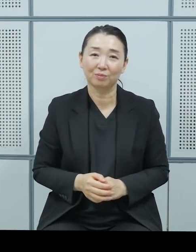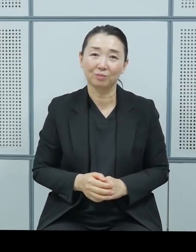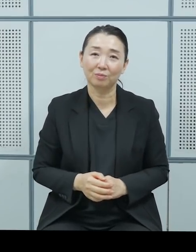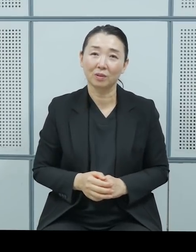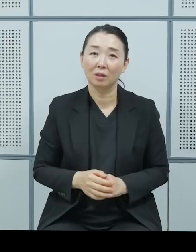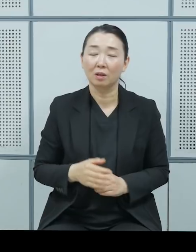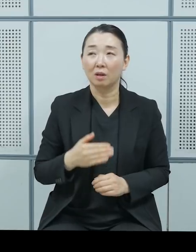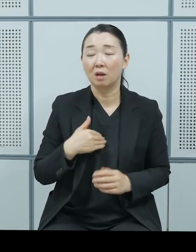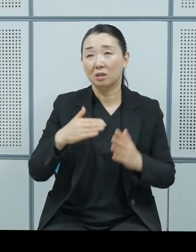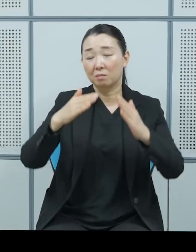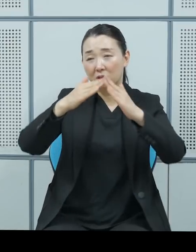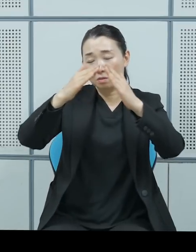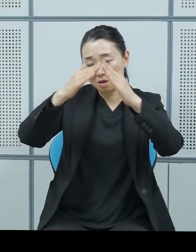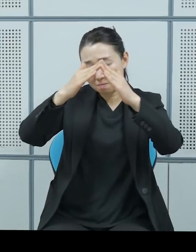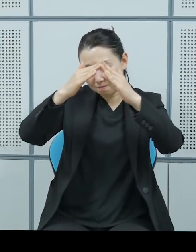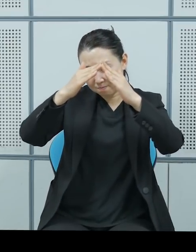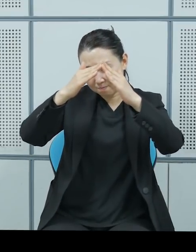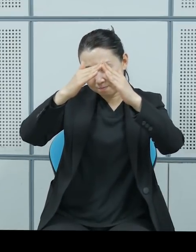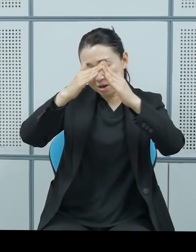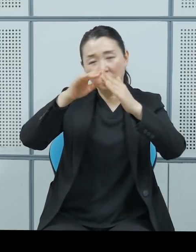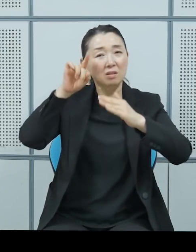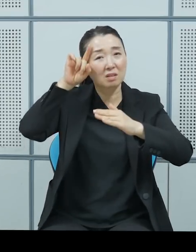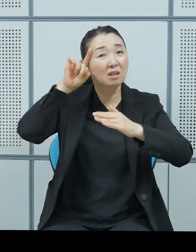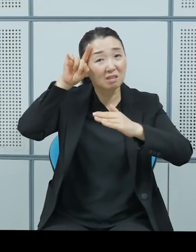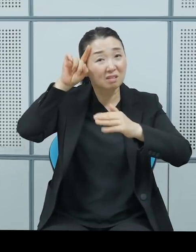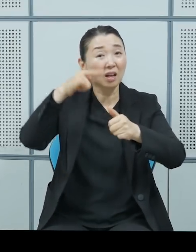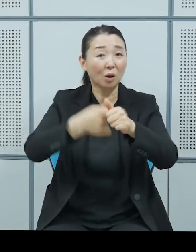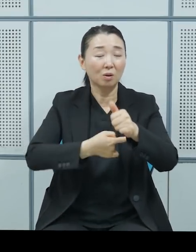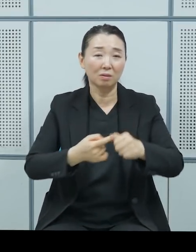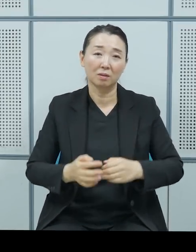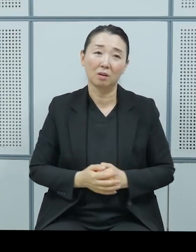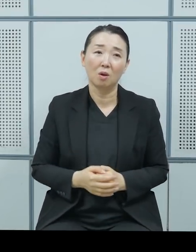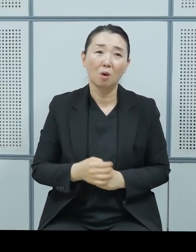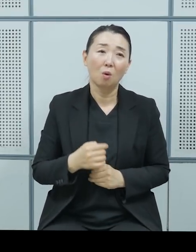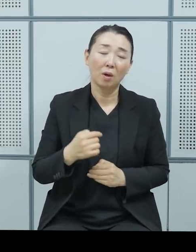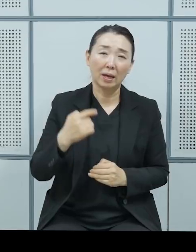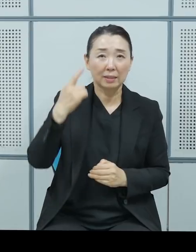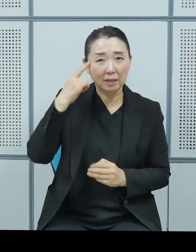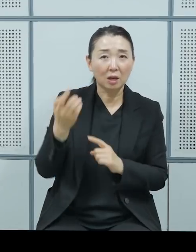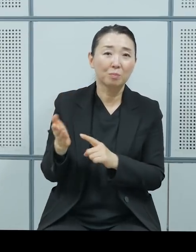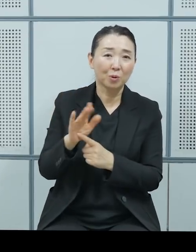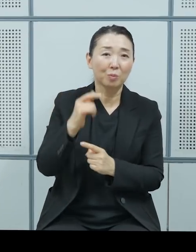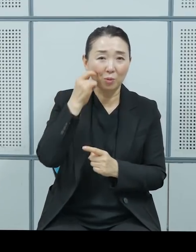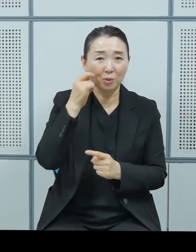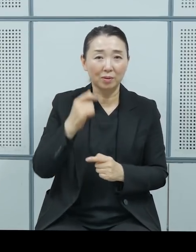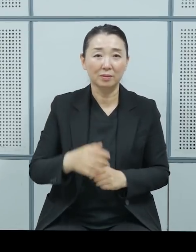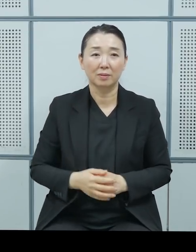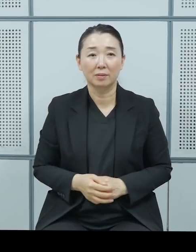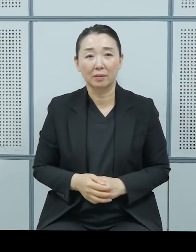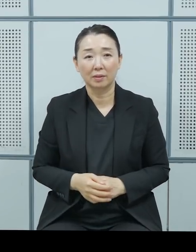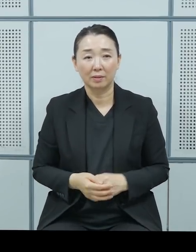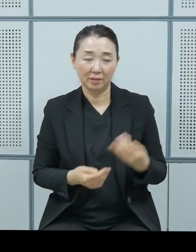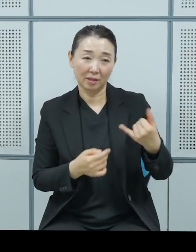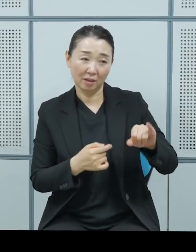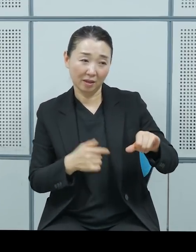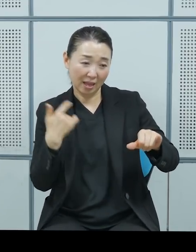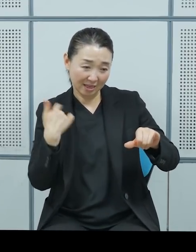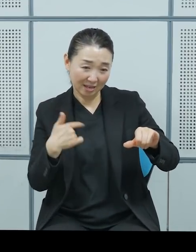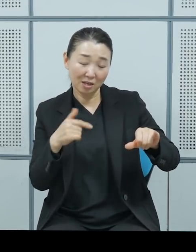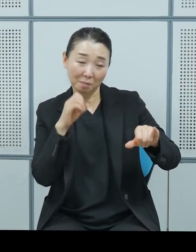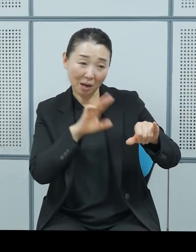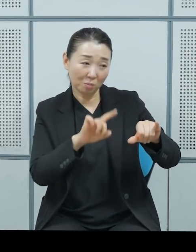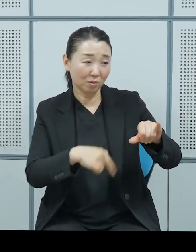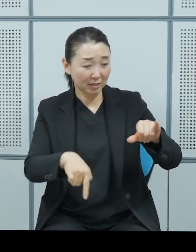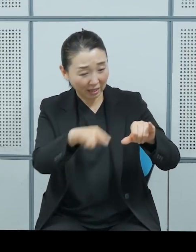집에만 있으면 스트레스를 많이 받을 수밖에 없잖아요. 그럼요, 예. 아이들이 자기 표현을 못하니까. 그래서 아이들에게 늘 했던 말 중에